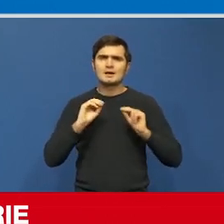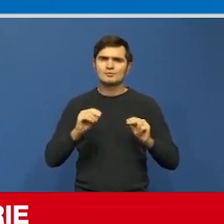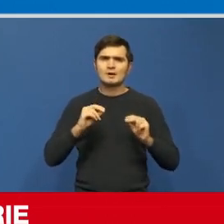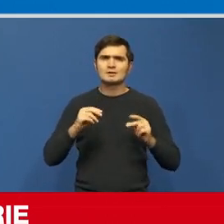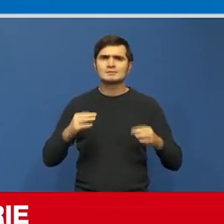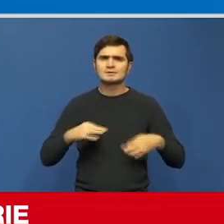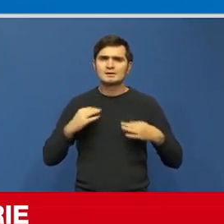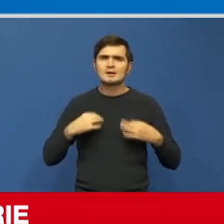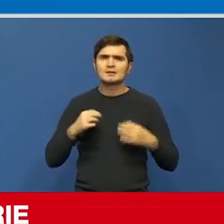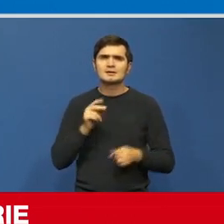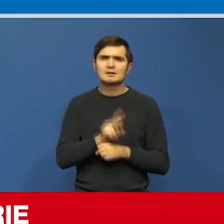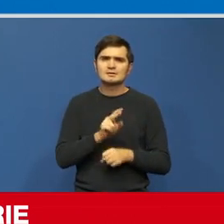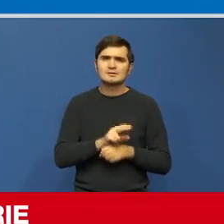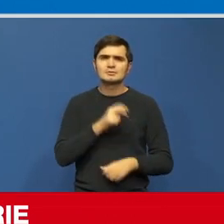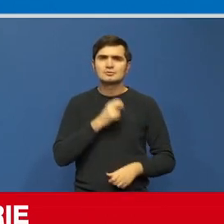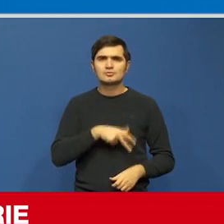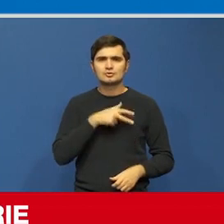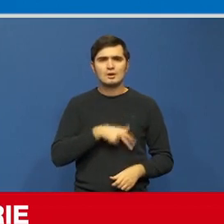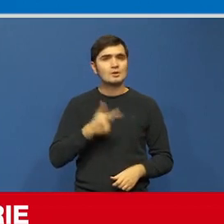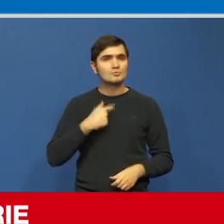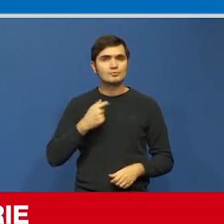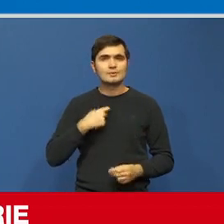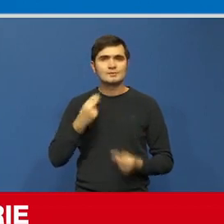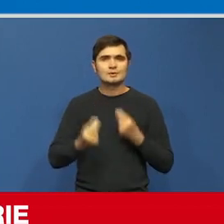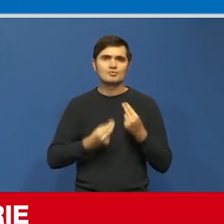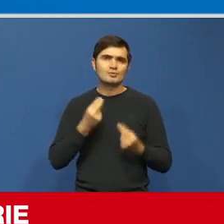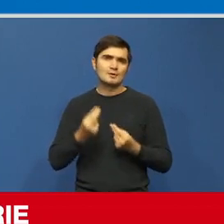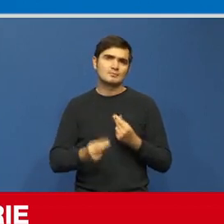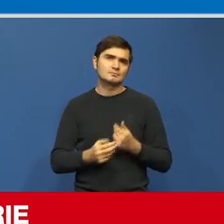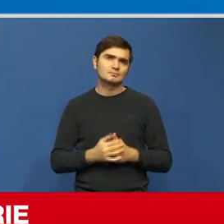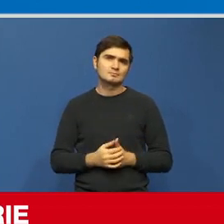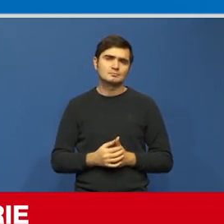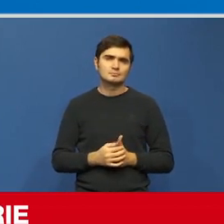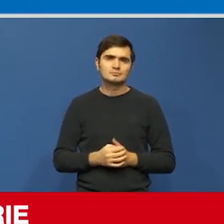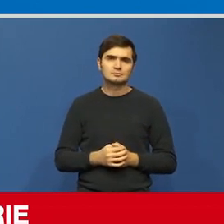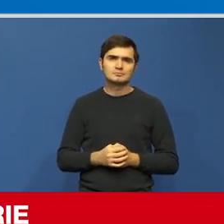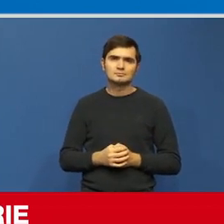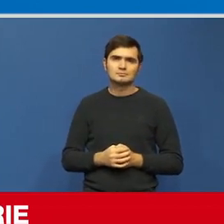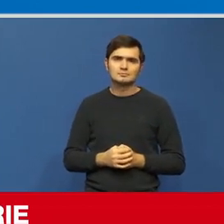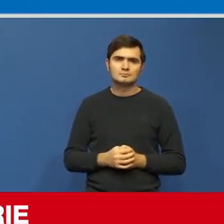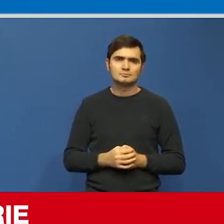protecția socială și nu ne putem juca cu aceste